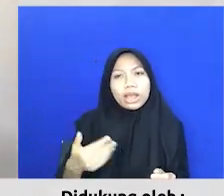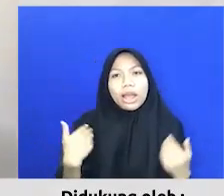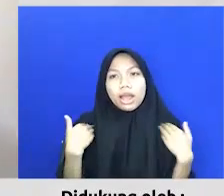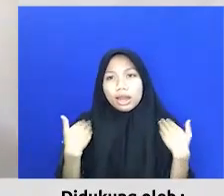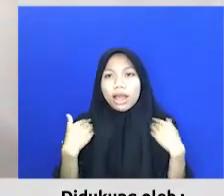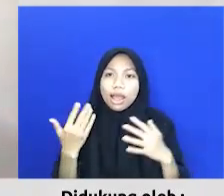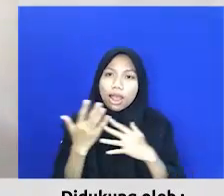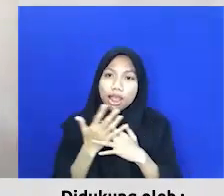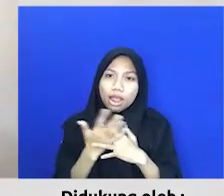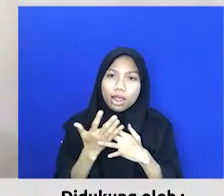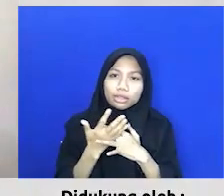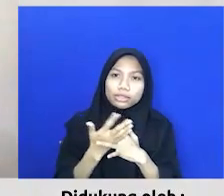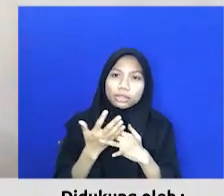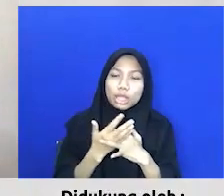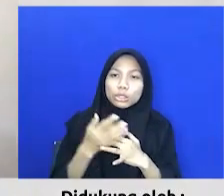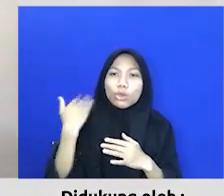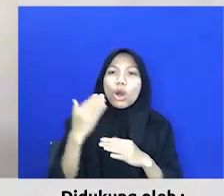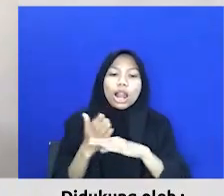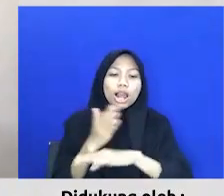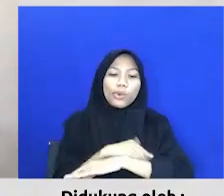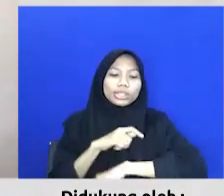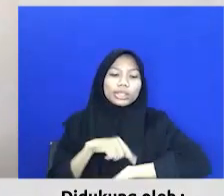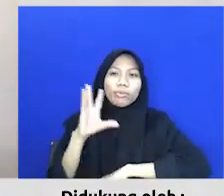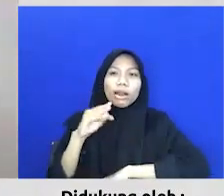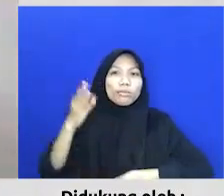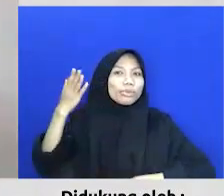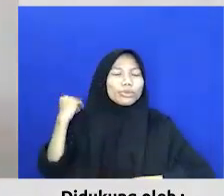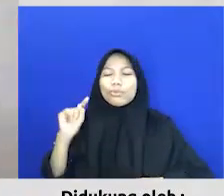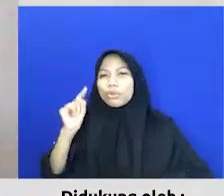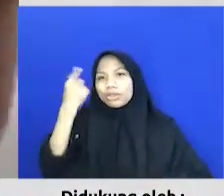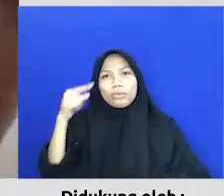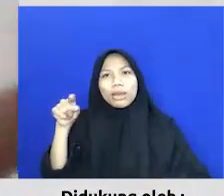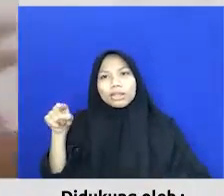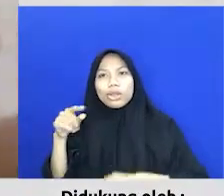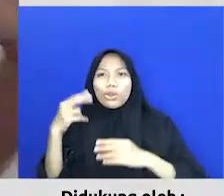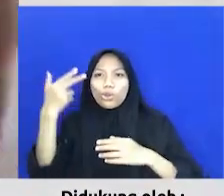Tapi ketika menonton itu ya mulai murutinnya dibalik, jadi